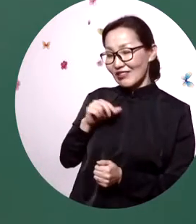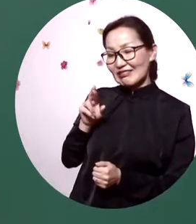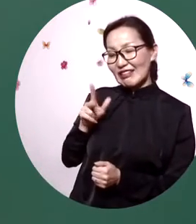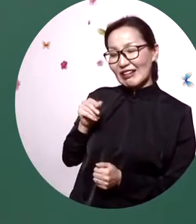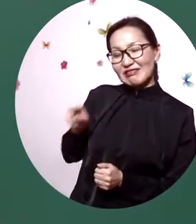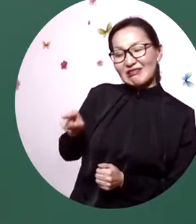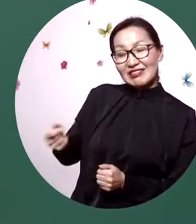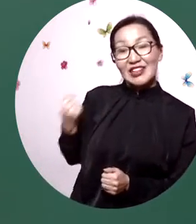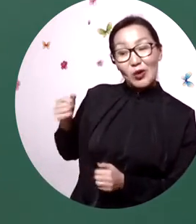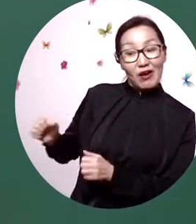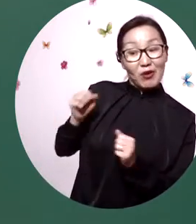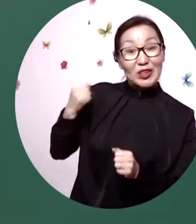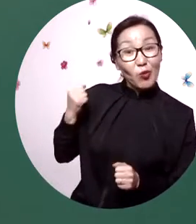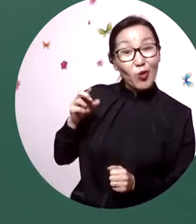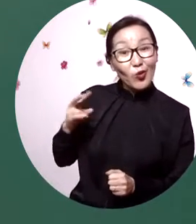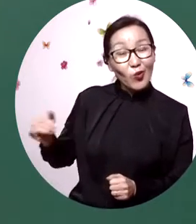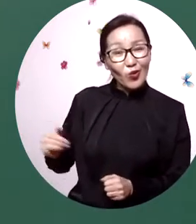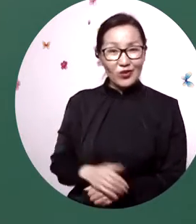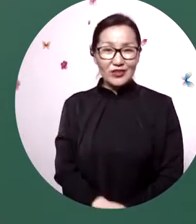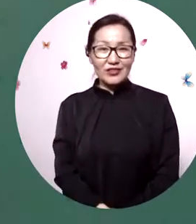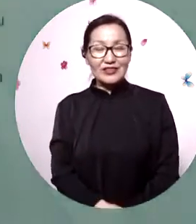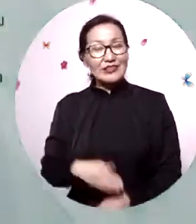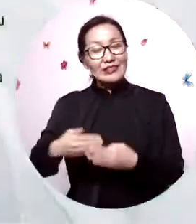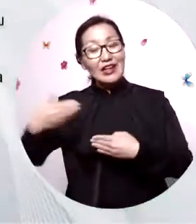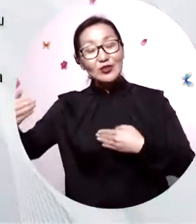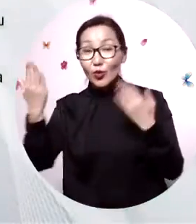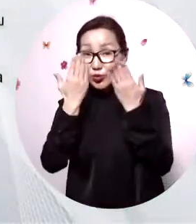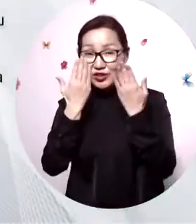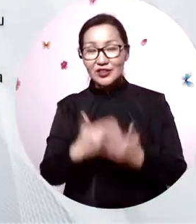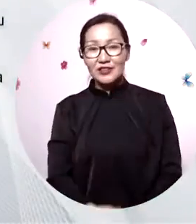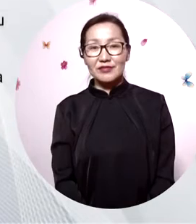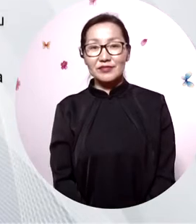болов? За, ингээд цааш нь багш нь их цохолоо уншээ.